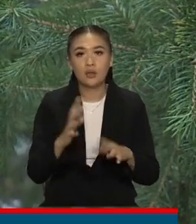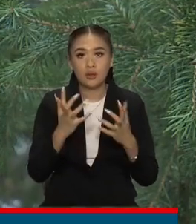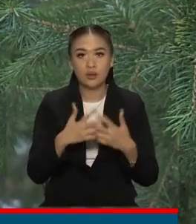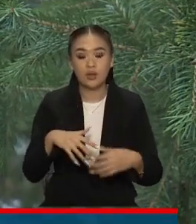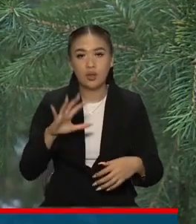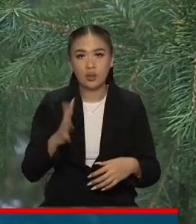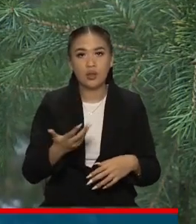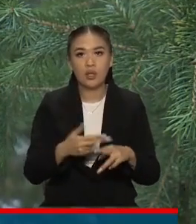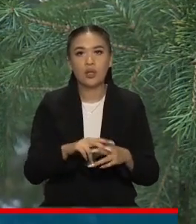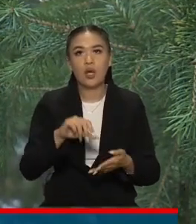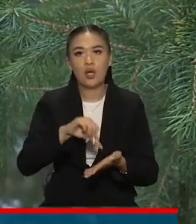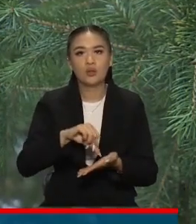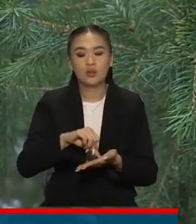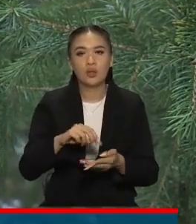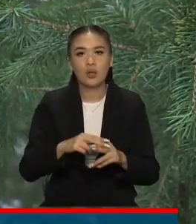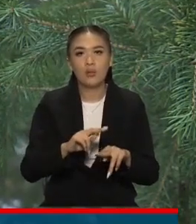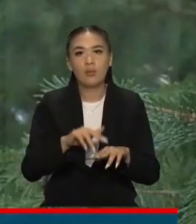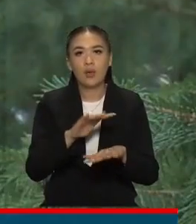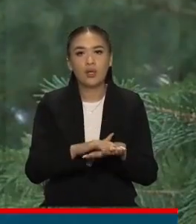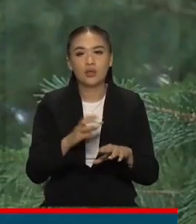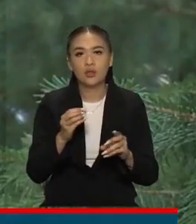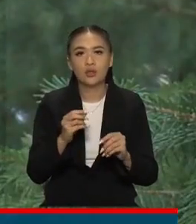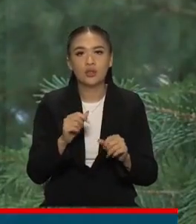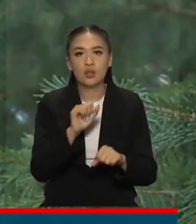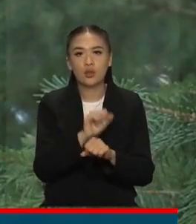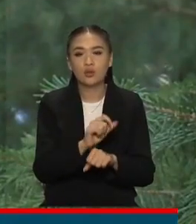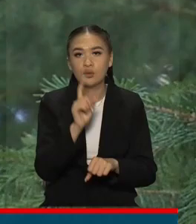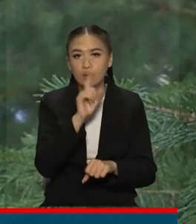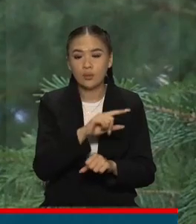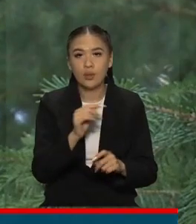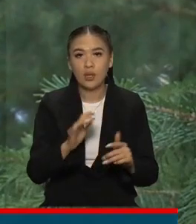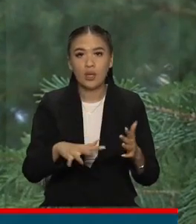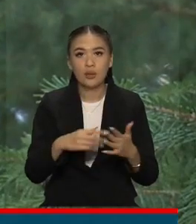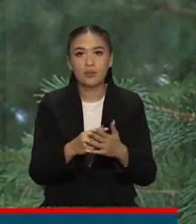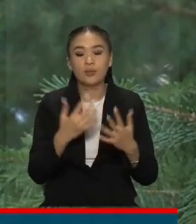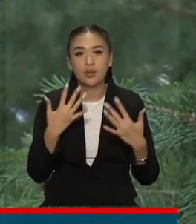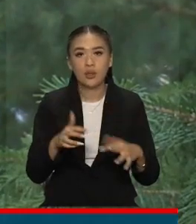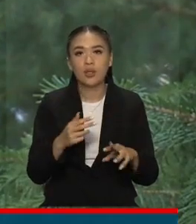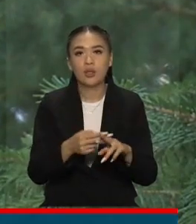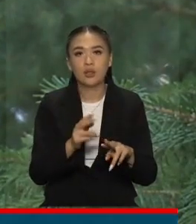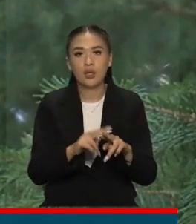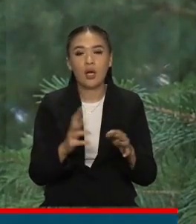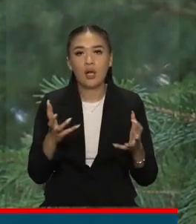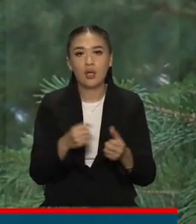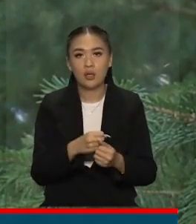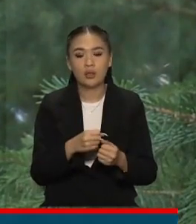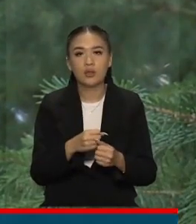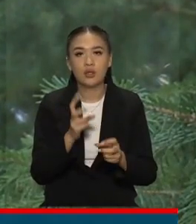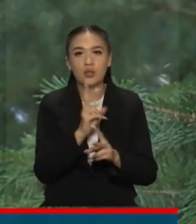біз жерде қатысушы екінші деңгейлі банктерді шектемейміз. Бұндай мақсатта қаражат берілген жағдайда ол қаражатты алған үшін ешқандай